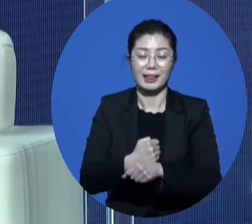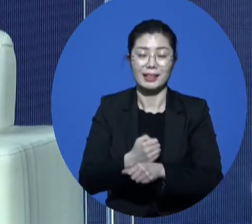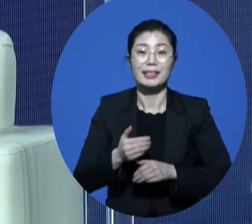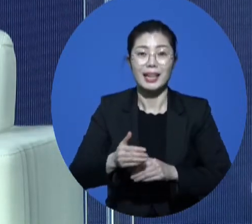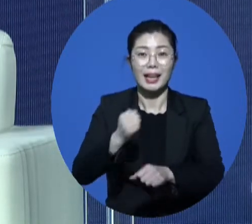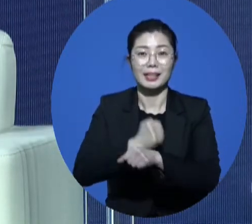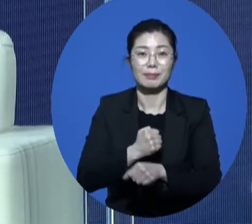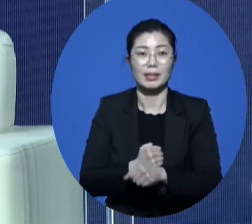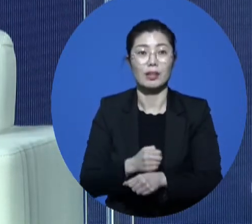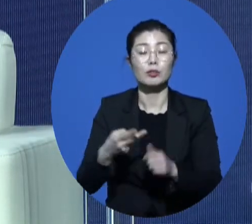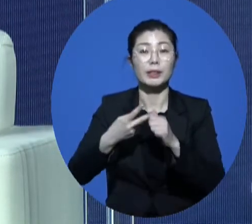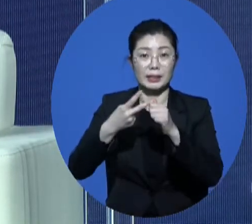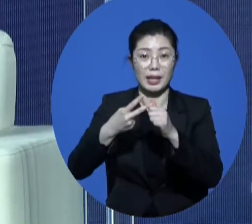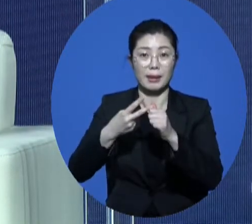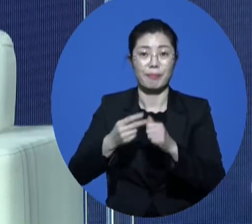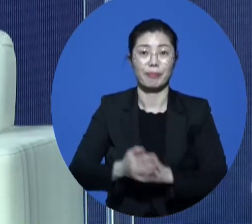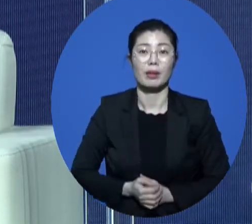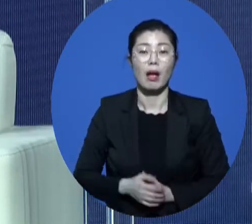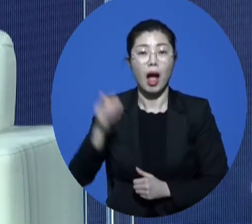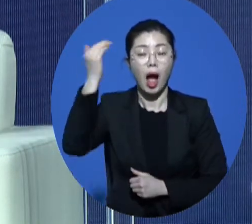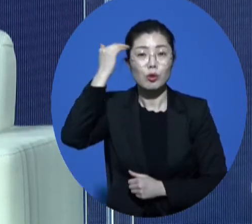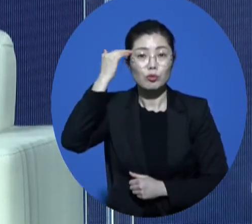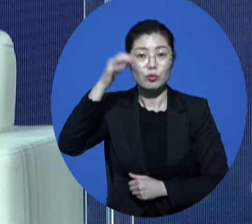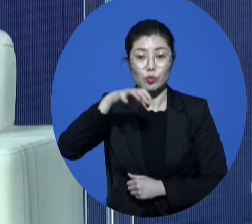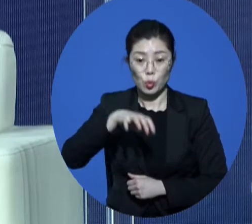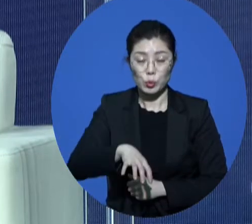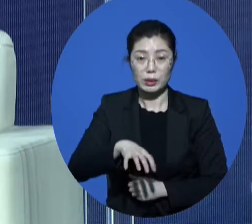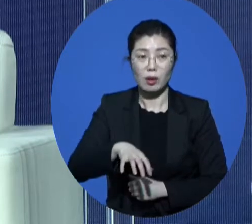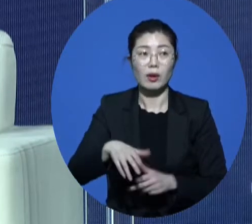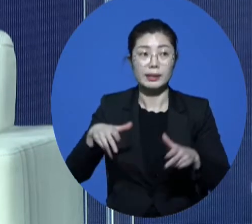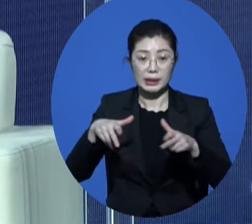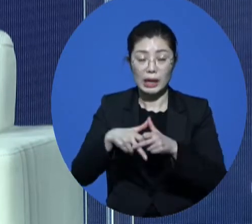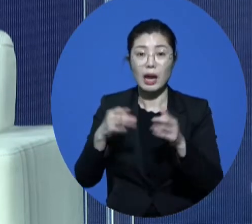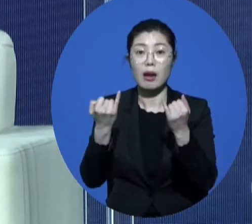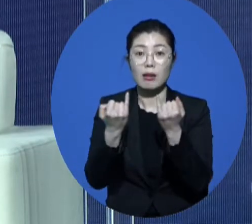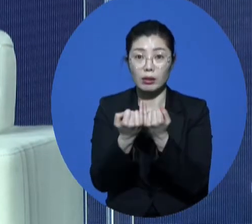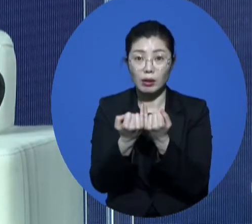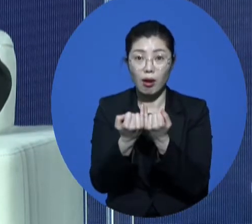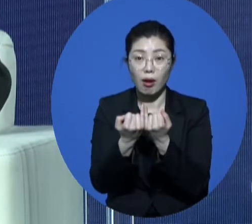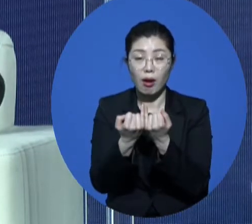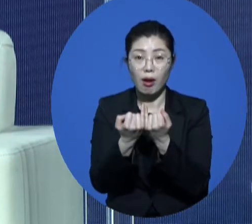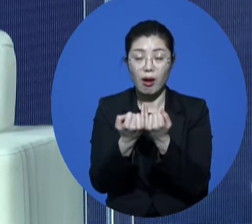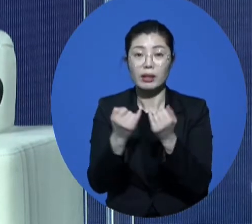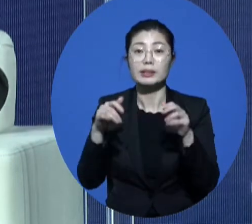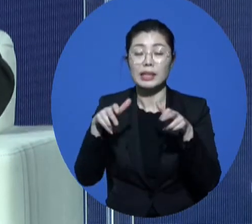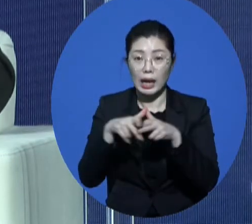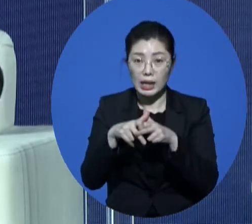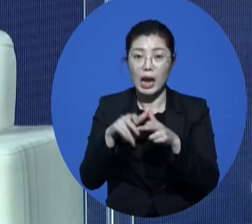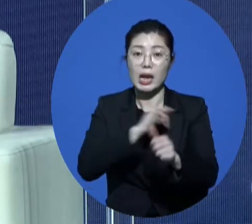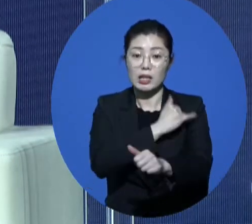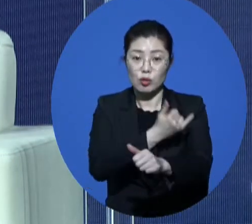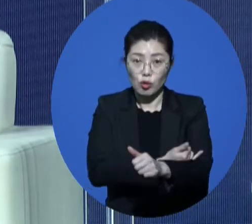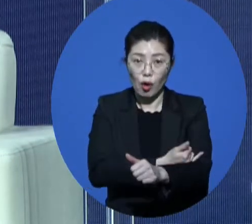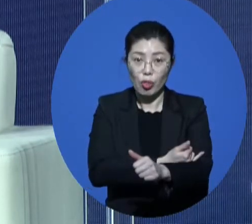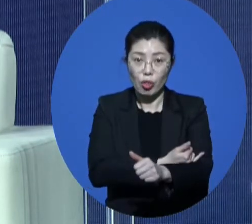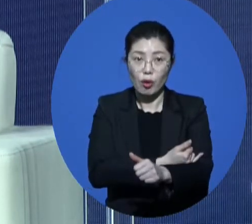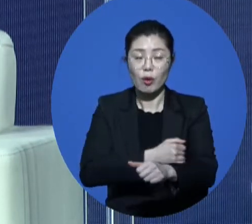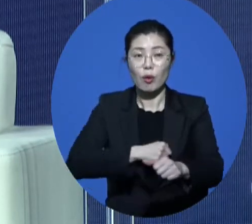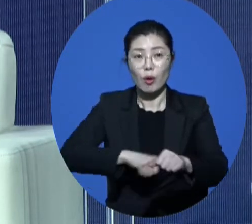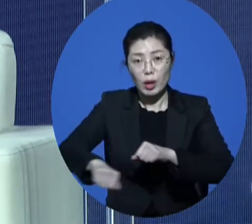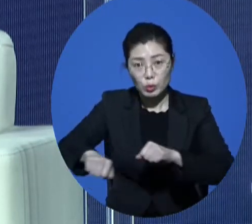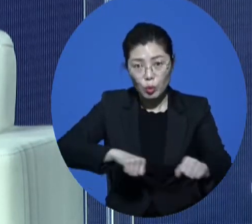발제 모셔보겠습니다. 한국에서는 장애 여성 인권 운동에서